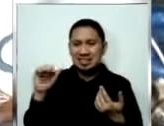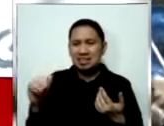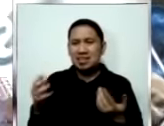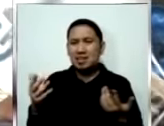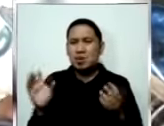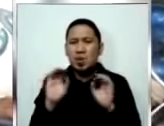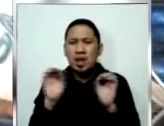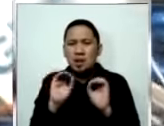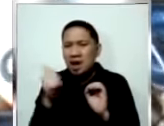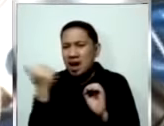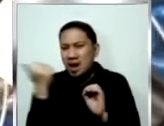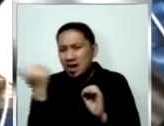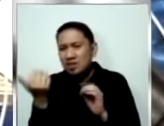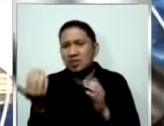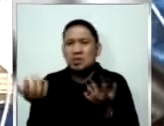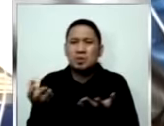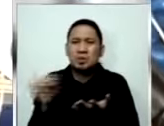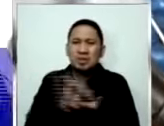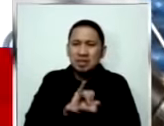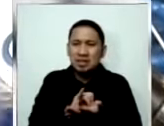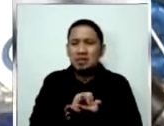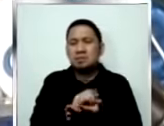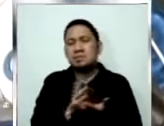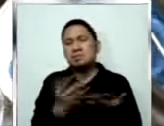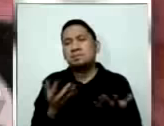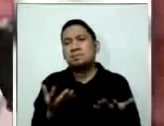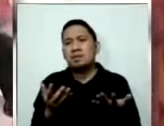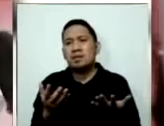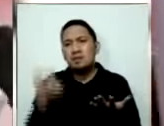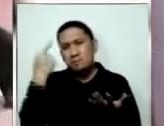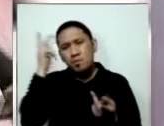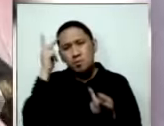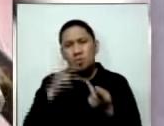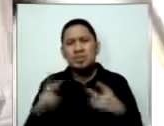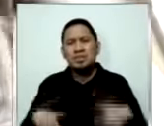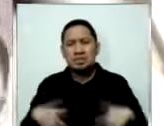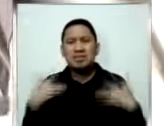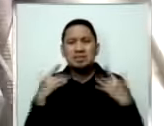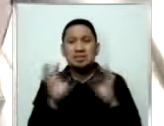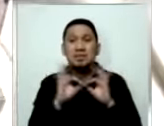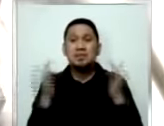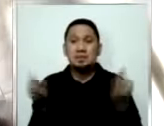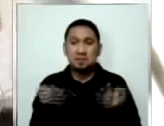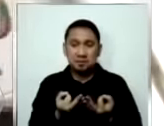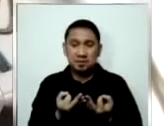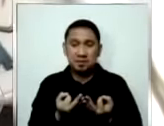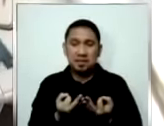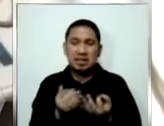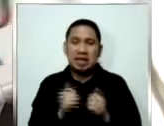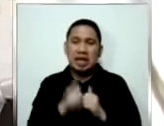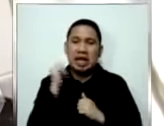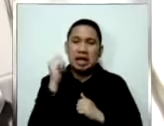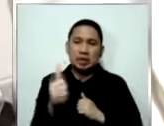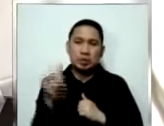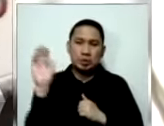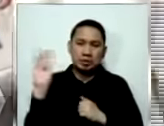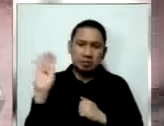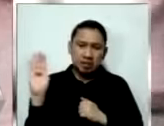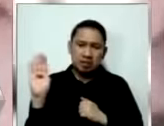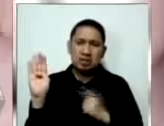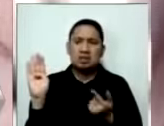pagkakitaan. Para sa amin po, para mabuhay yung pamilya po namin. Walang masakayan po eh. Lalan. May